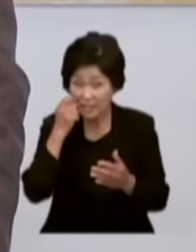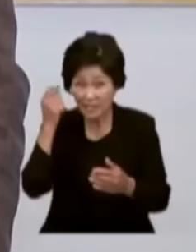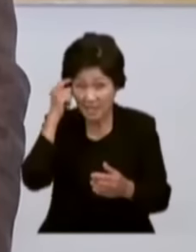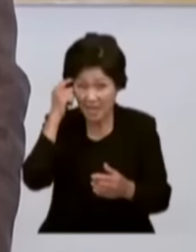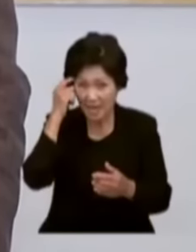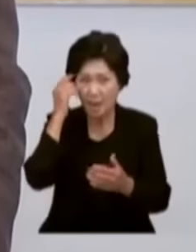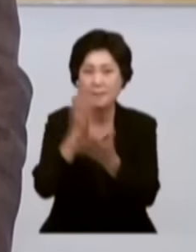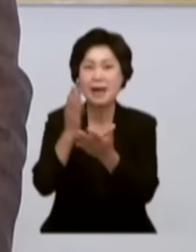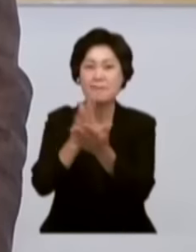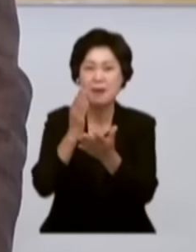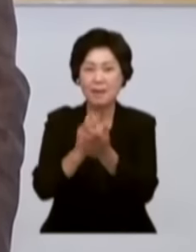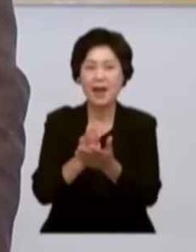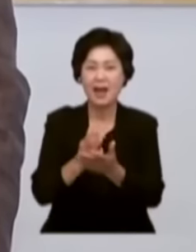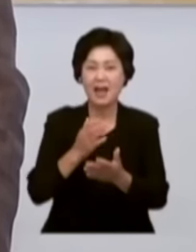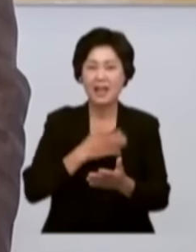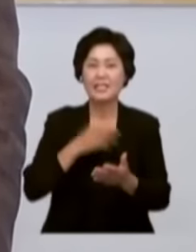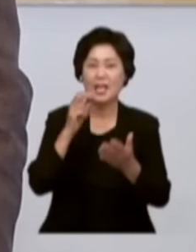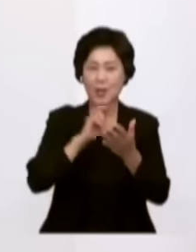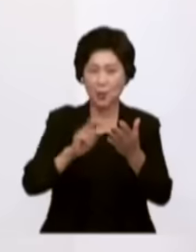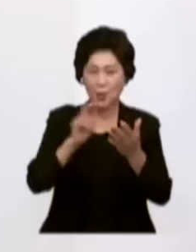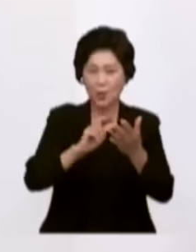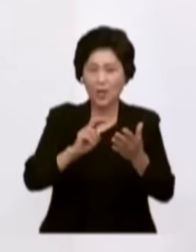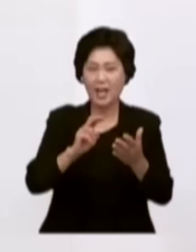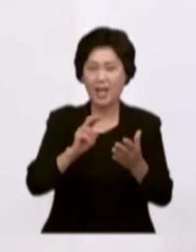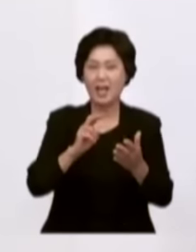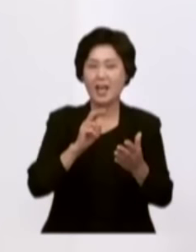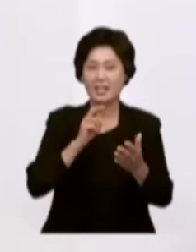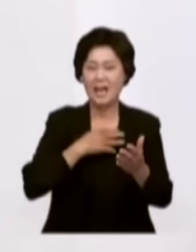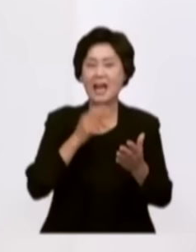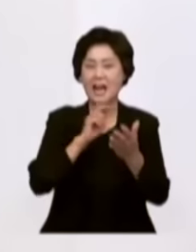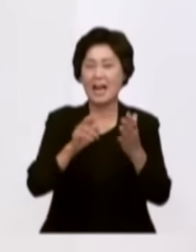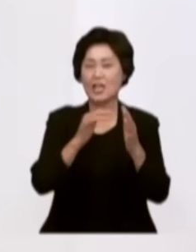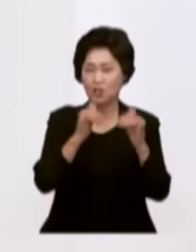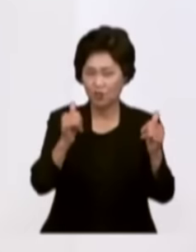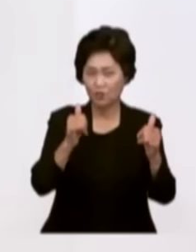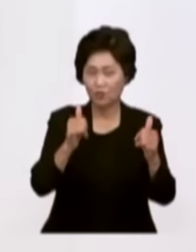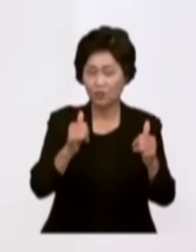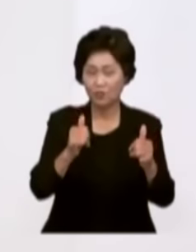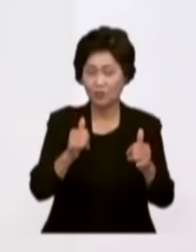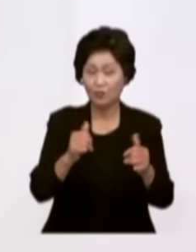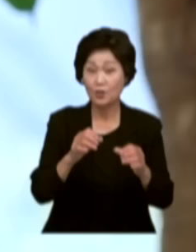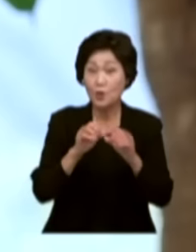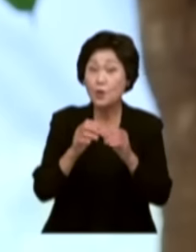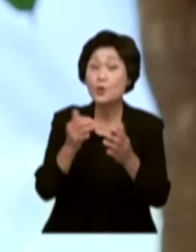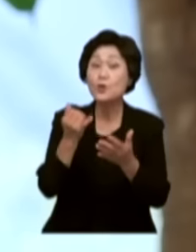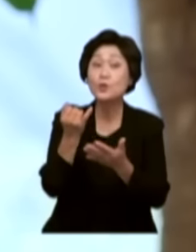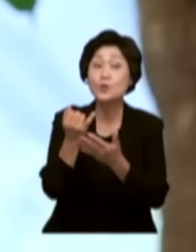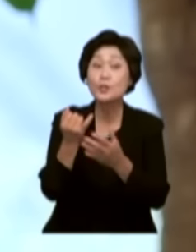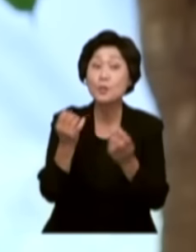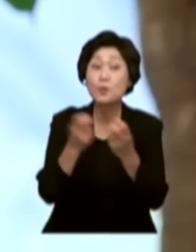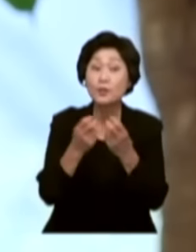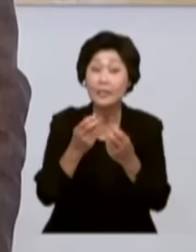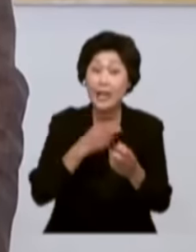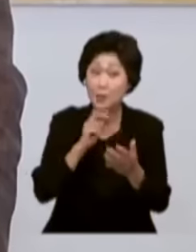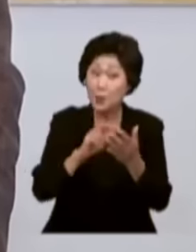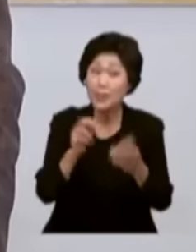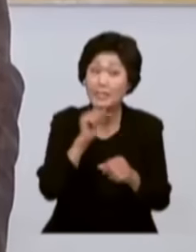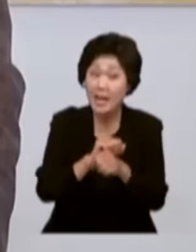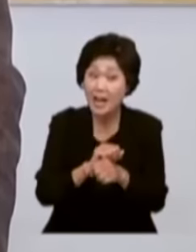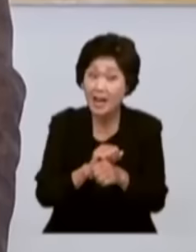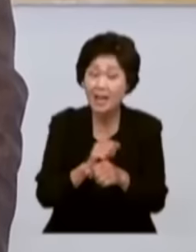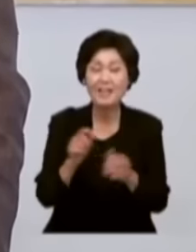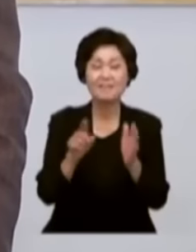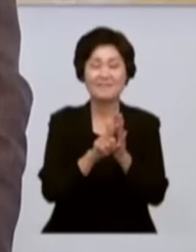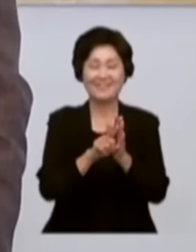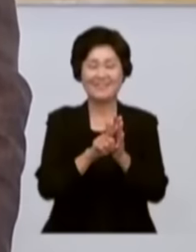그런 생각을 가지고 제 노래를 들으니까 항상 못한다 하지만 우리 저 김지선 집사님 노래 잘해 못해요? 믿습니다. 이렇게 은혜로운